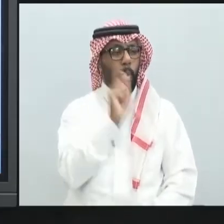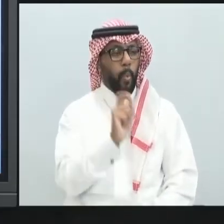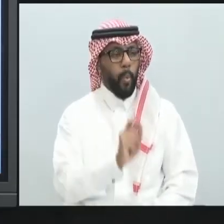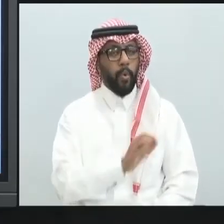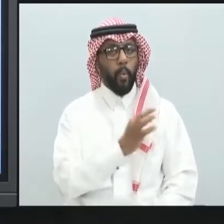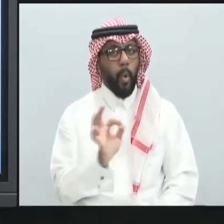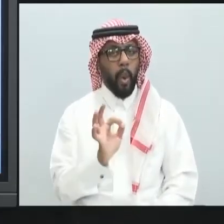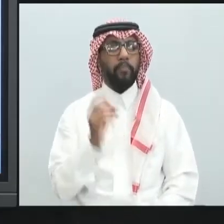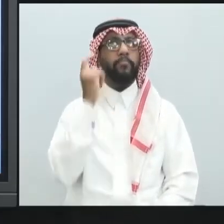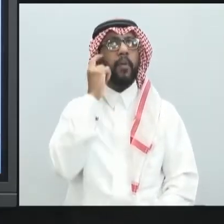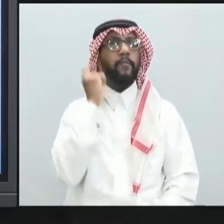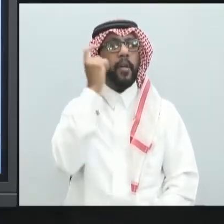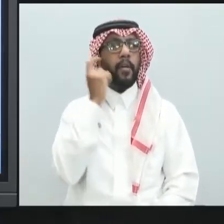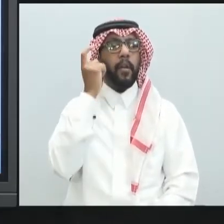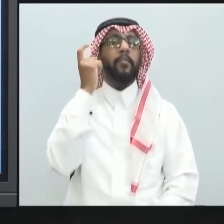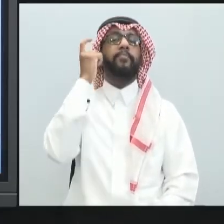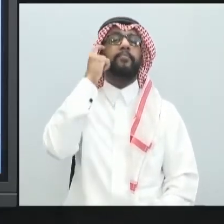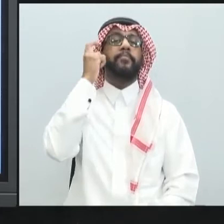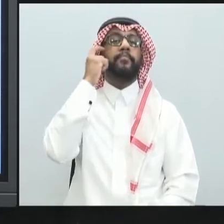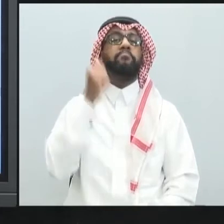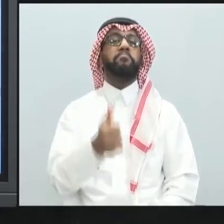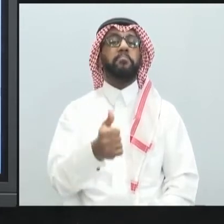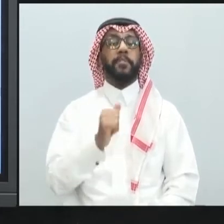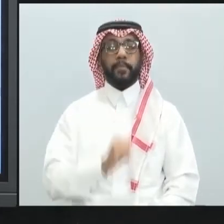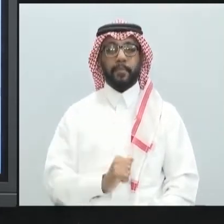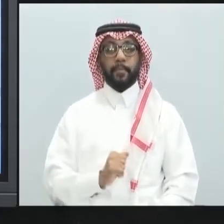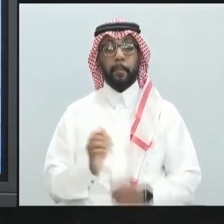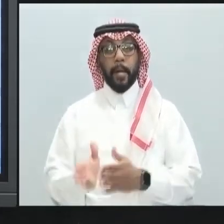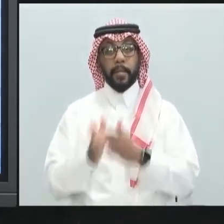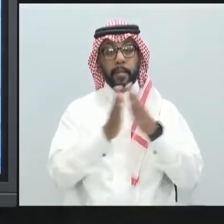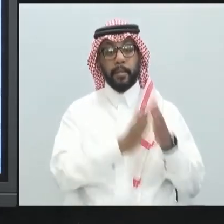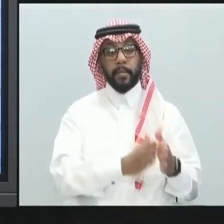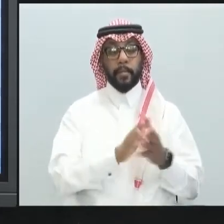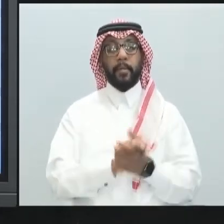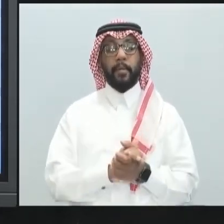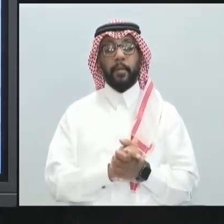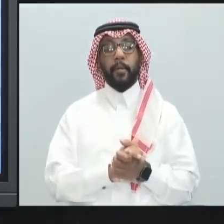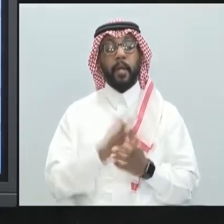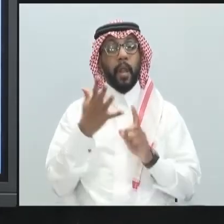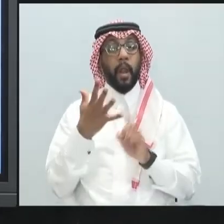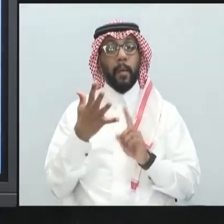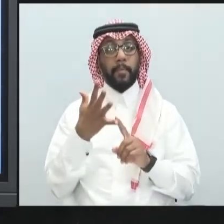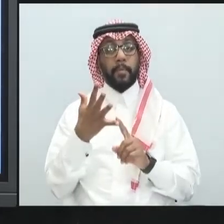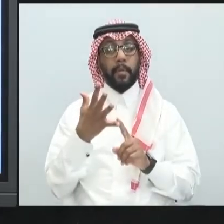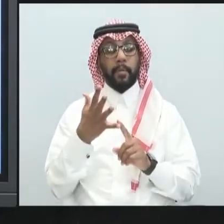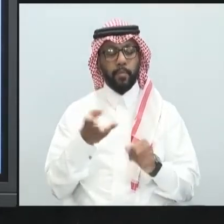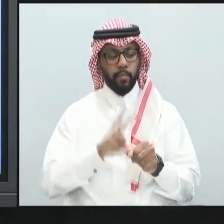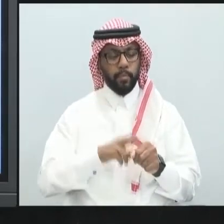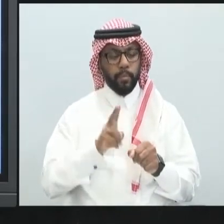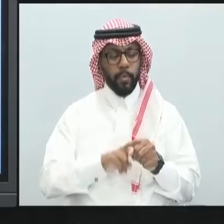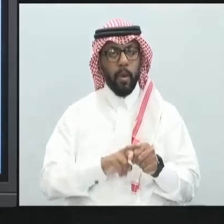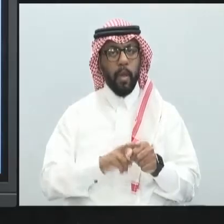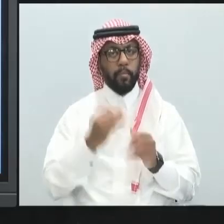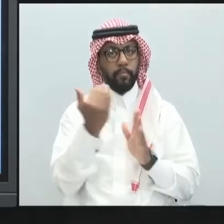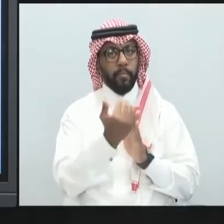من الذاكره ثم انتقلوا بعد ذلك الى الخطوه الخامسه وهي اراجع